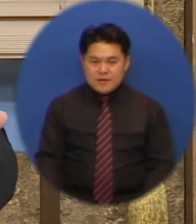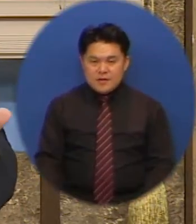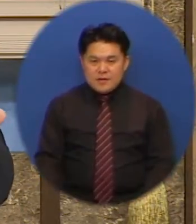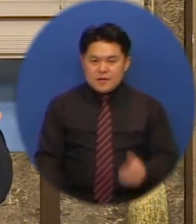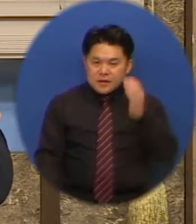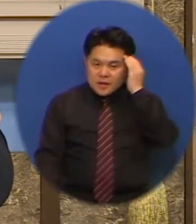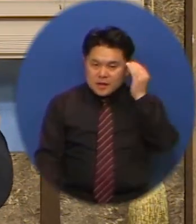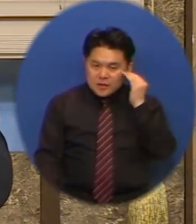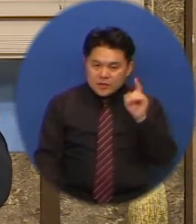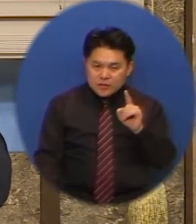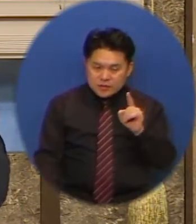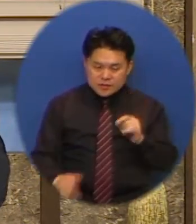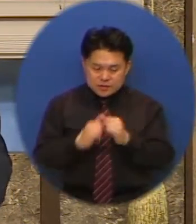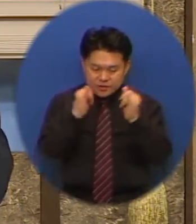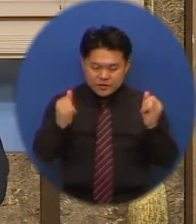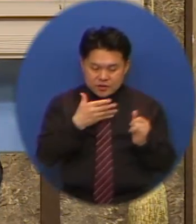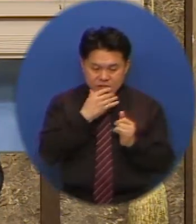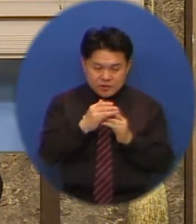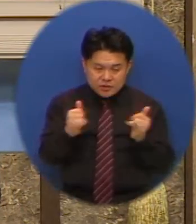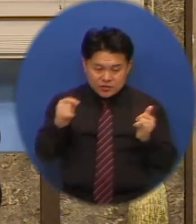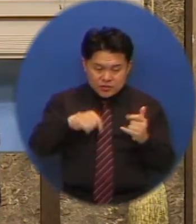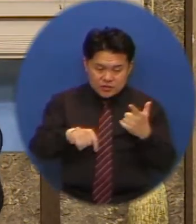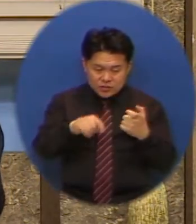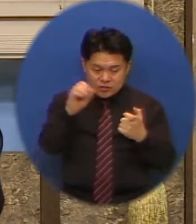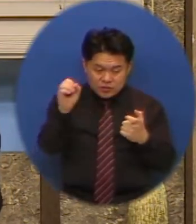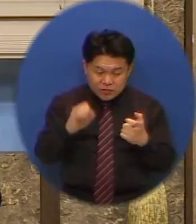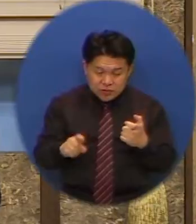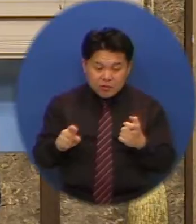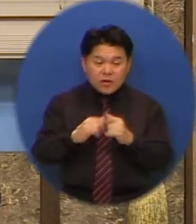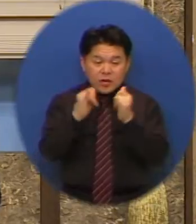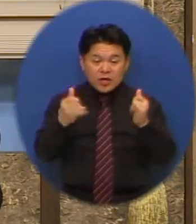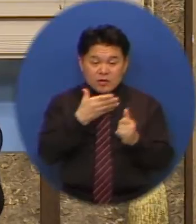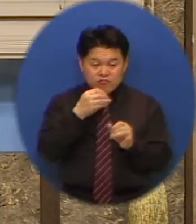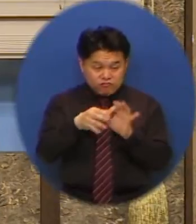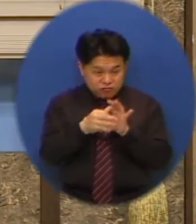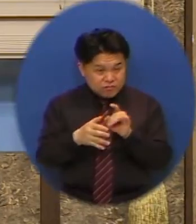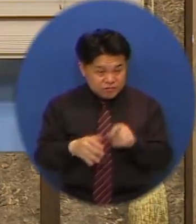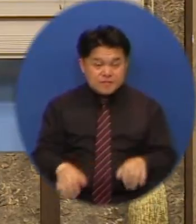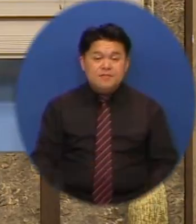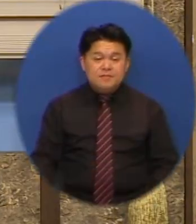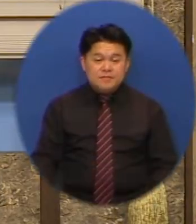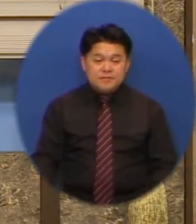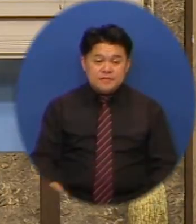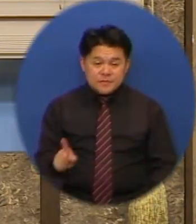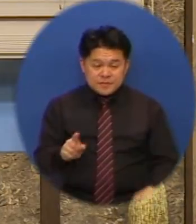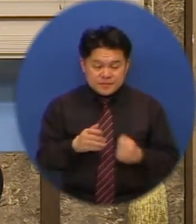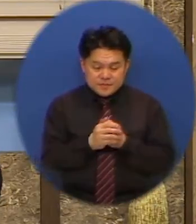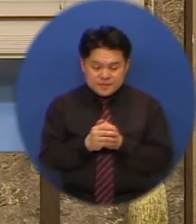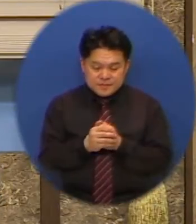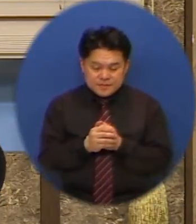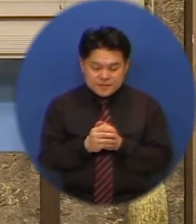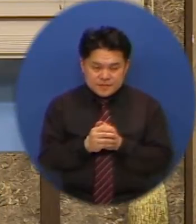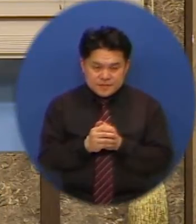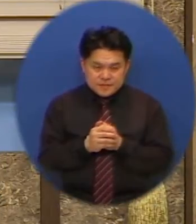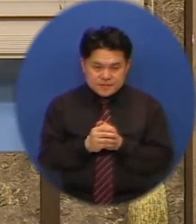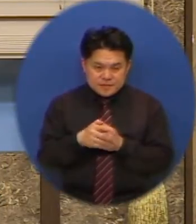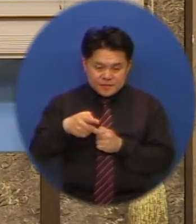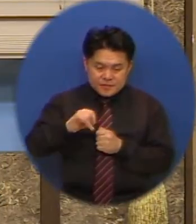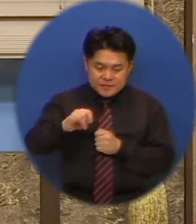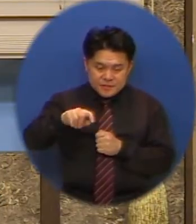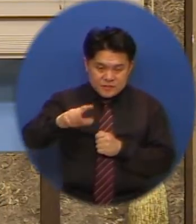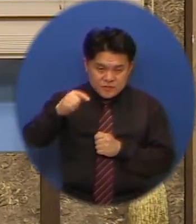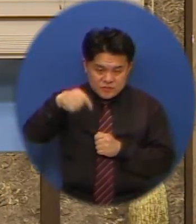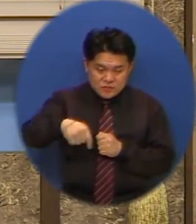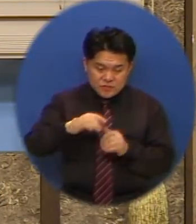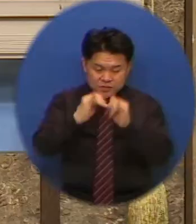우리나라 자원봉사자의 65%가 사회복지 분야입니다. 예. 그럼 우리는 시군구